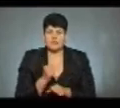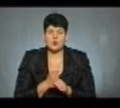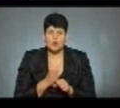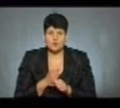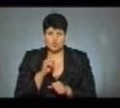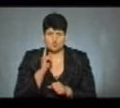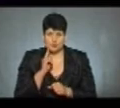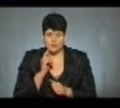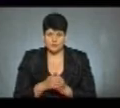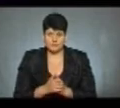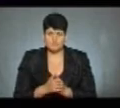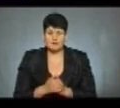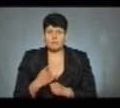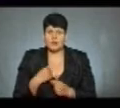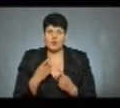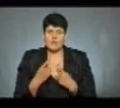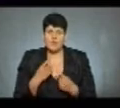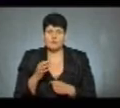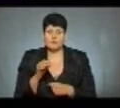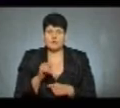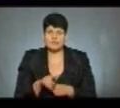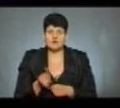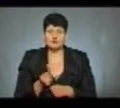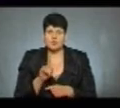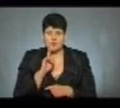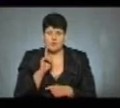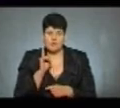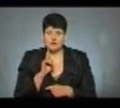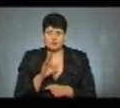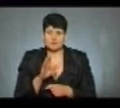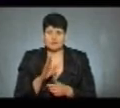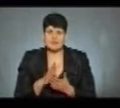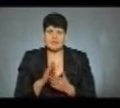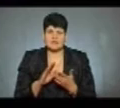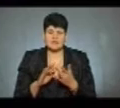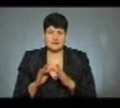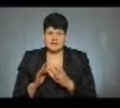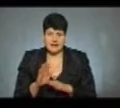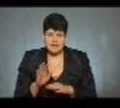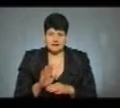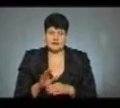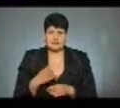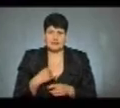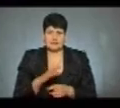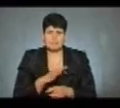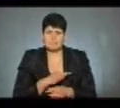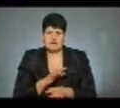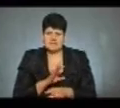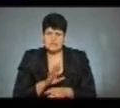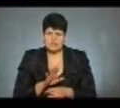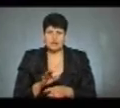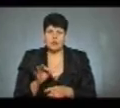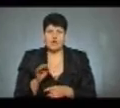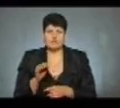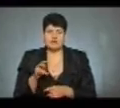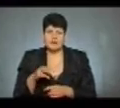із молоддю. В «Молоді офлайн» говоримо про те, що молодь не в онлайні, молодь не в соцмережах, молодь не пасивна. Ми говоримо, офлайн